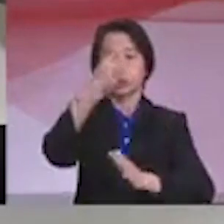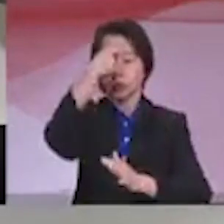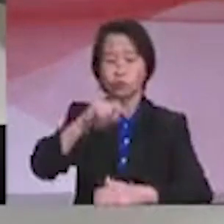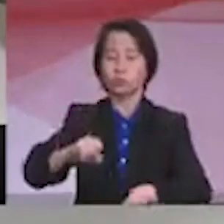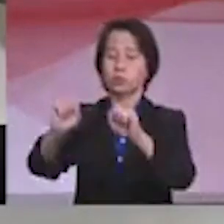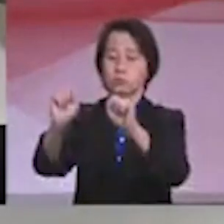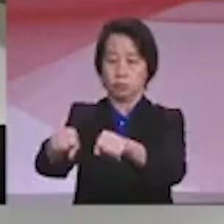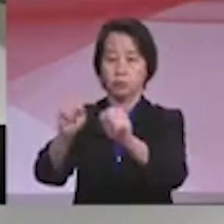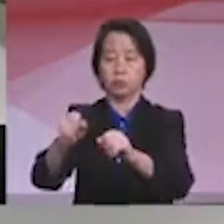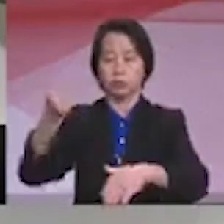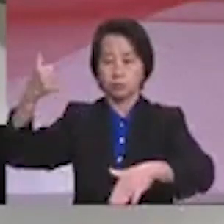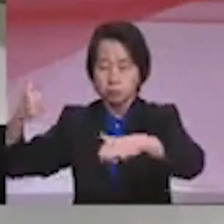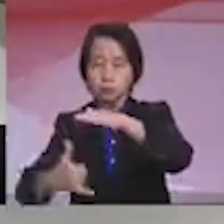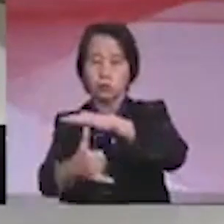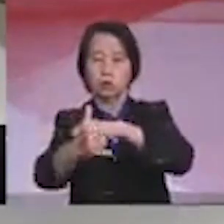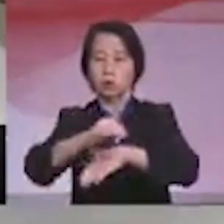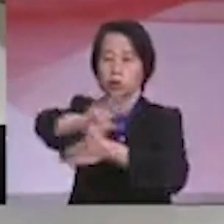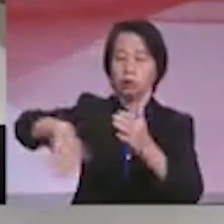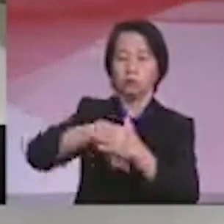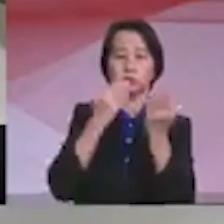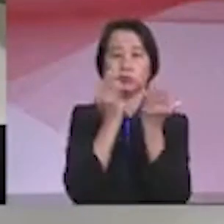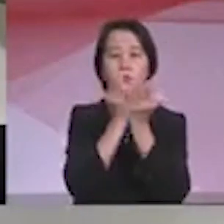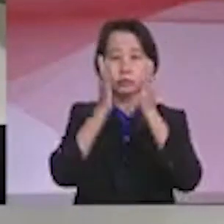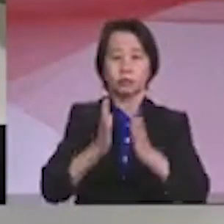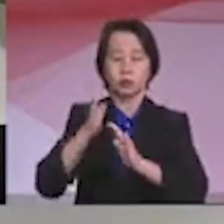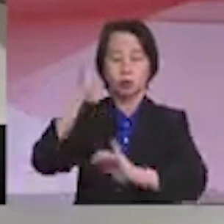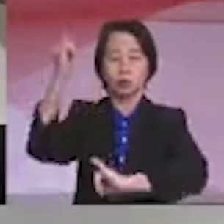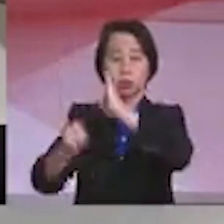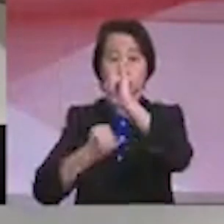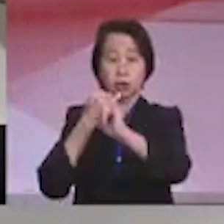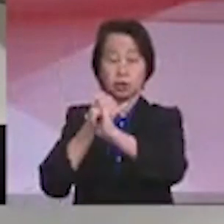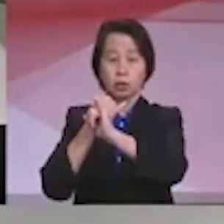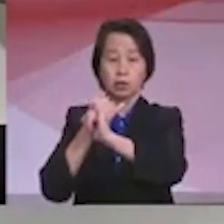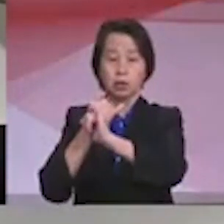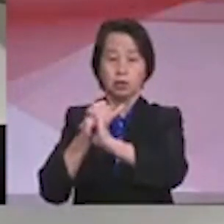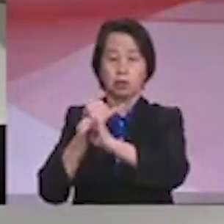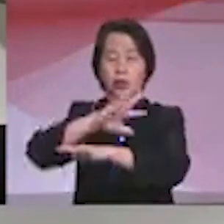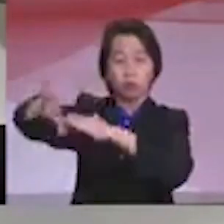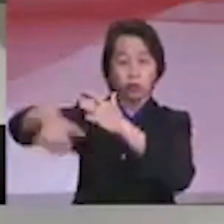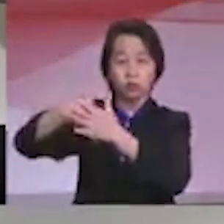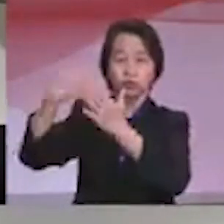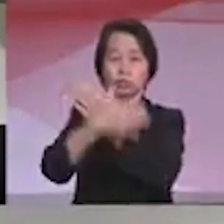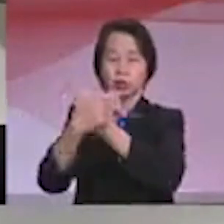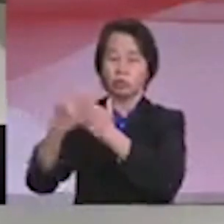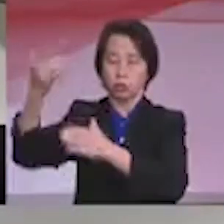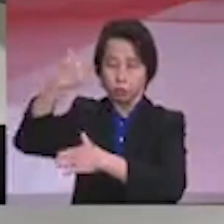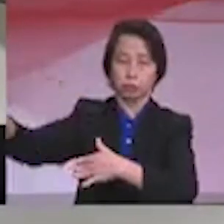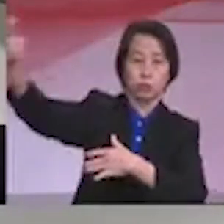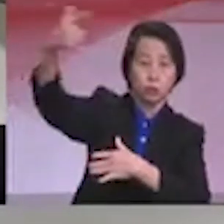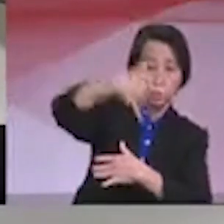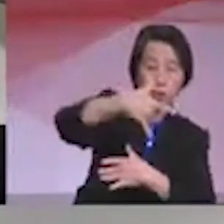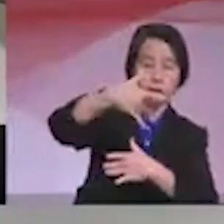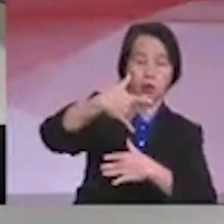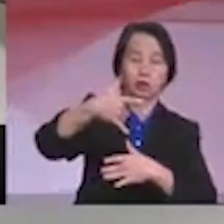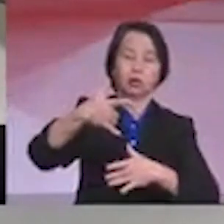membenarkan kemasukan semua pelajar antarabangsa dari semua negara ke kampus